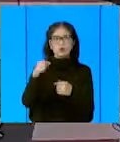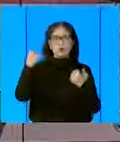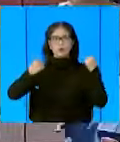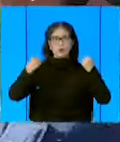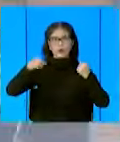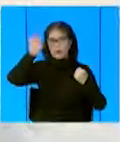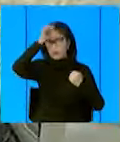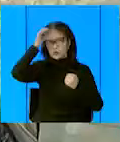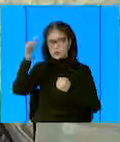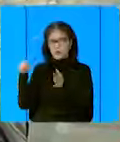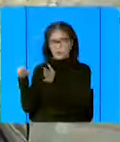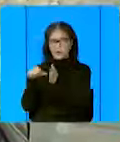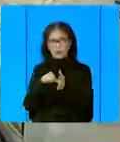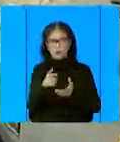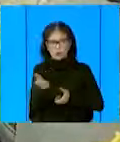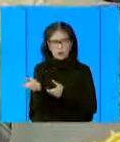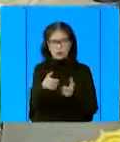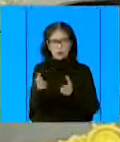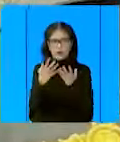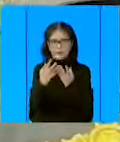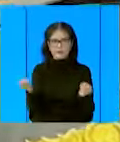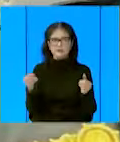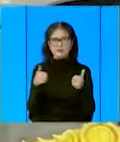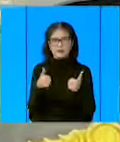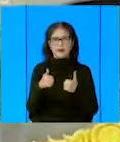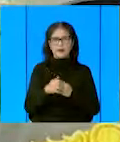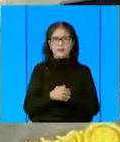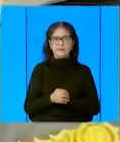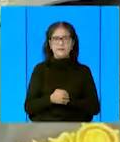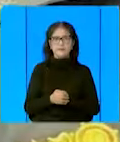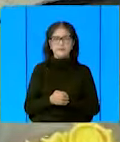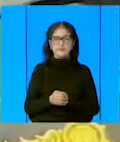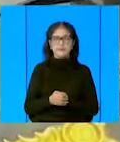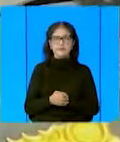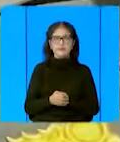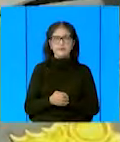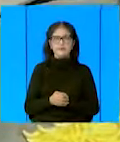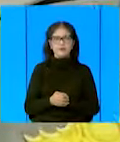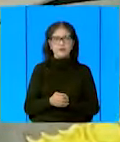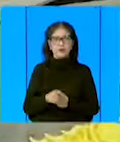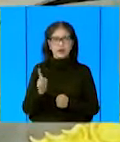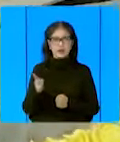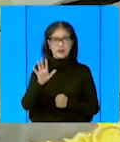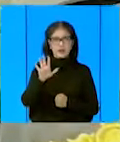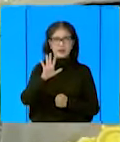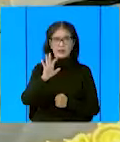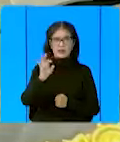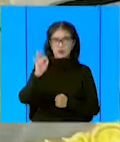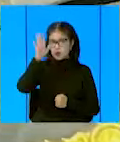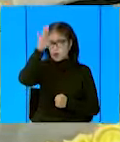Utara. Belum selesai. Ada berapa personil diturunkan, Bang? Ada 500 orang kita dari TNI